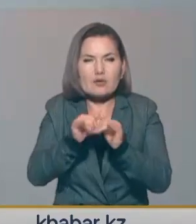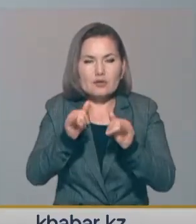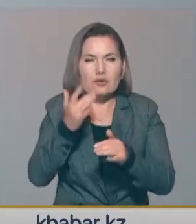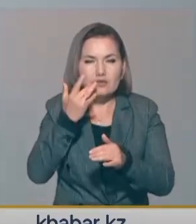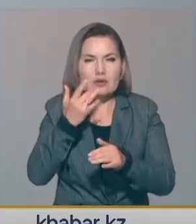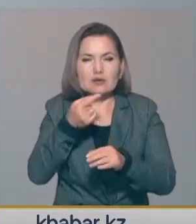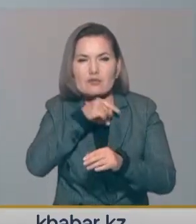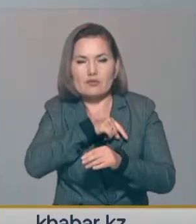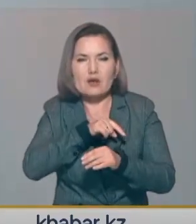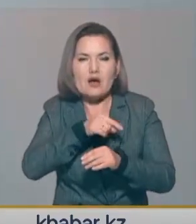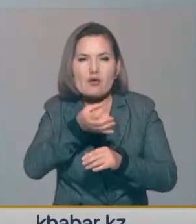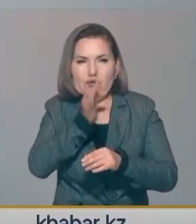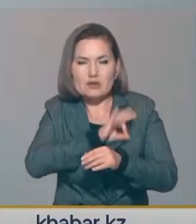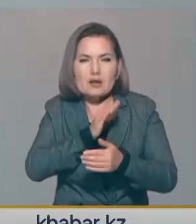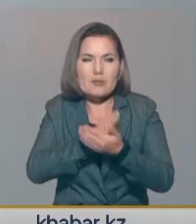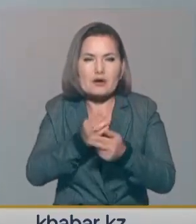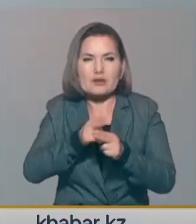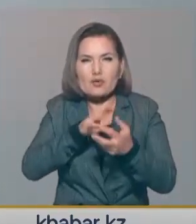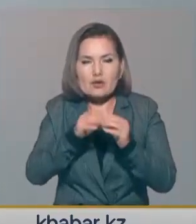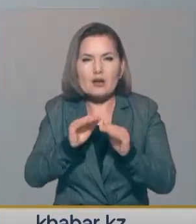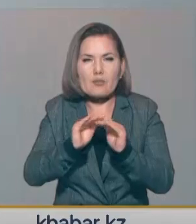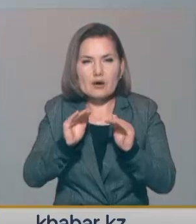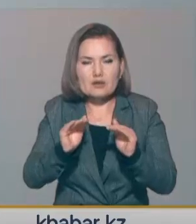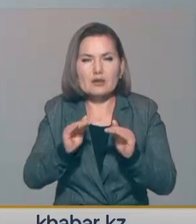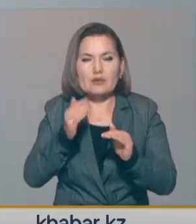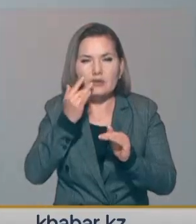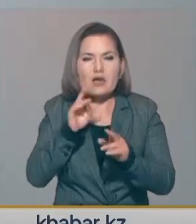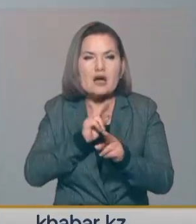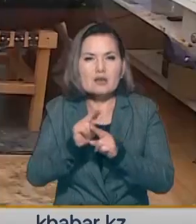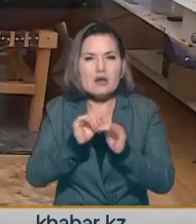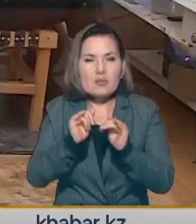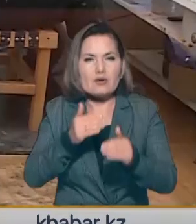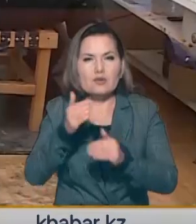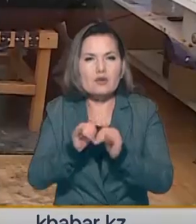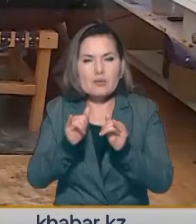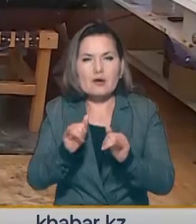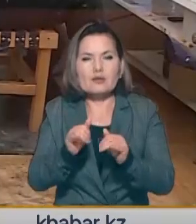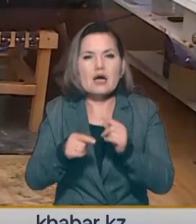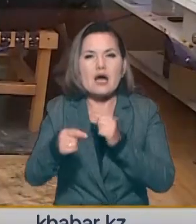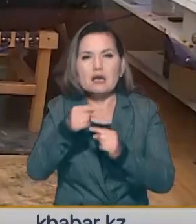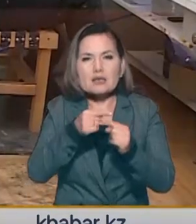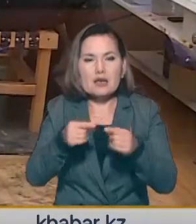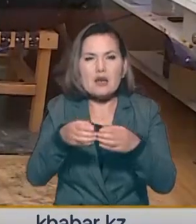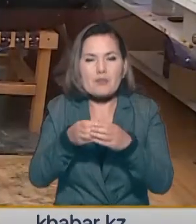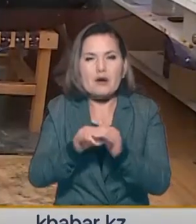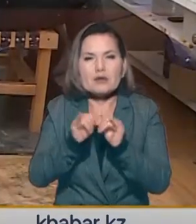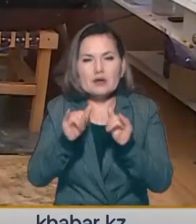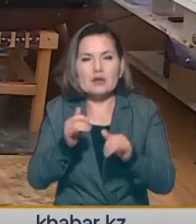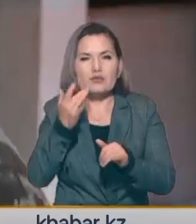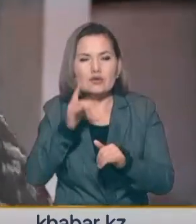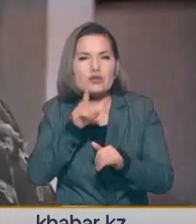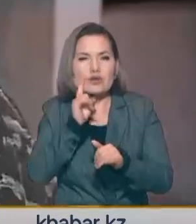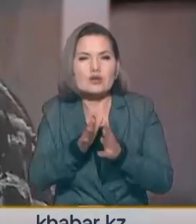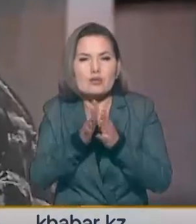түзету жұмысы. Тоқтап қалса, ол артқа кетеді бүкіл біздің жасаған жұмыстарымыз. Жастар кәсіпкерлігін қолдау мемлекеттік жастар саясатының